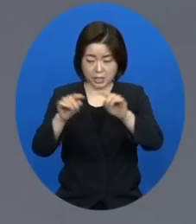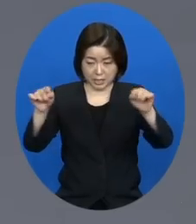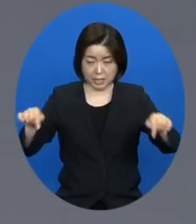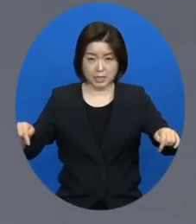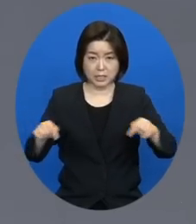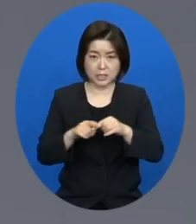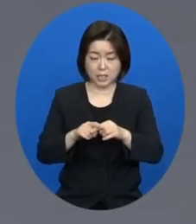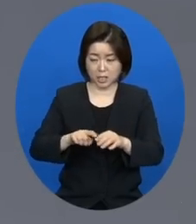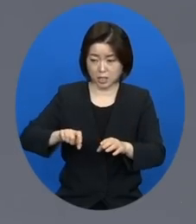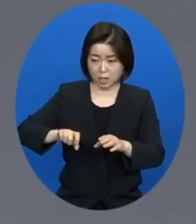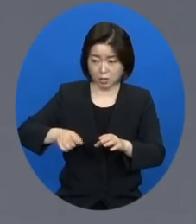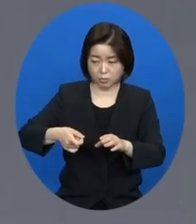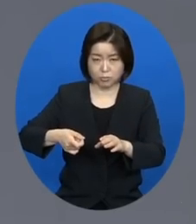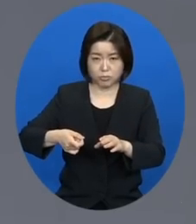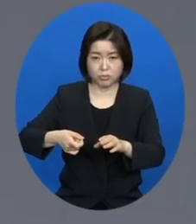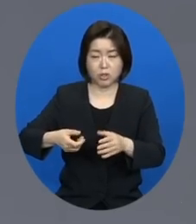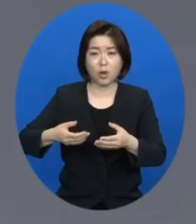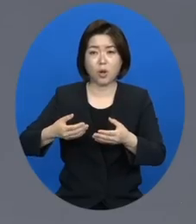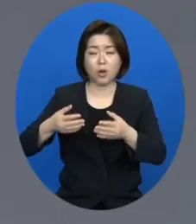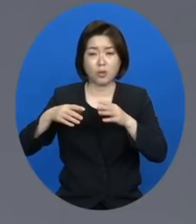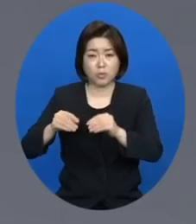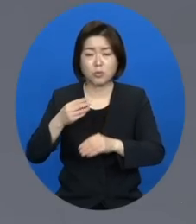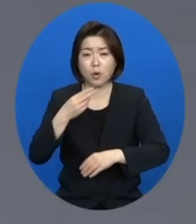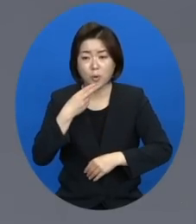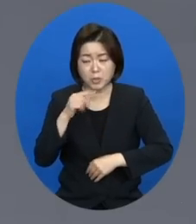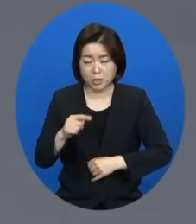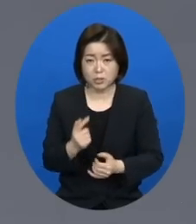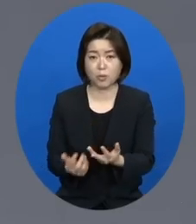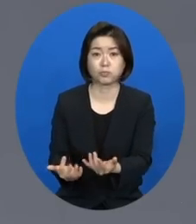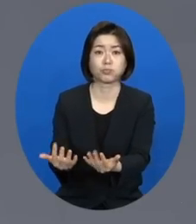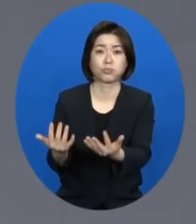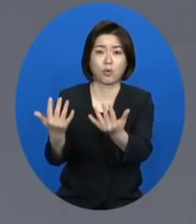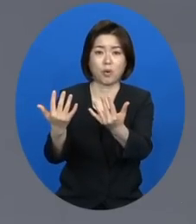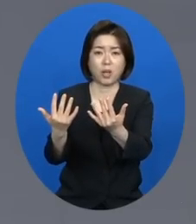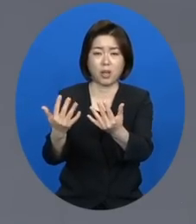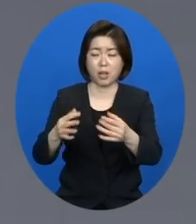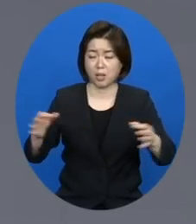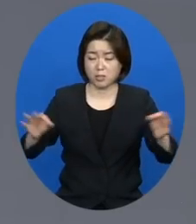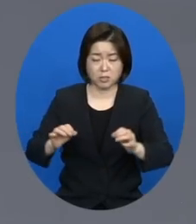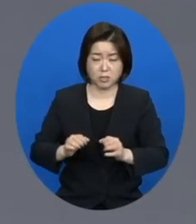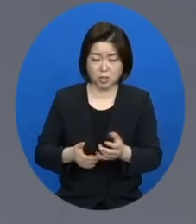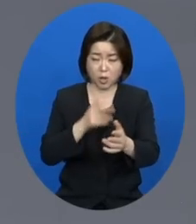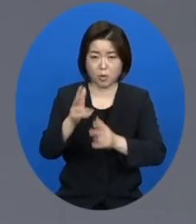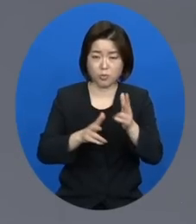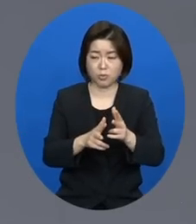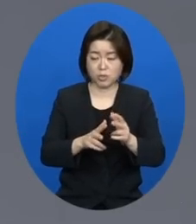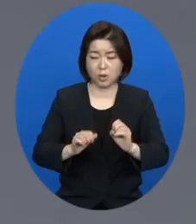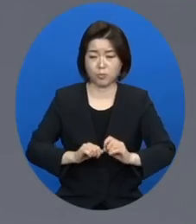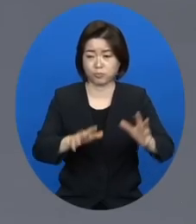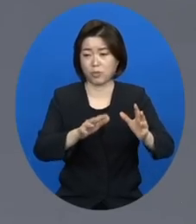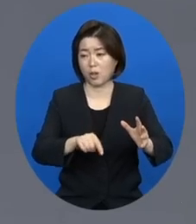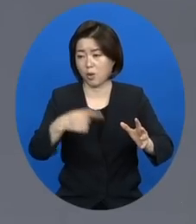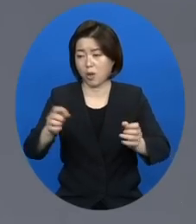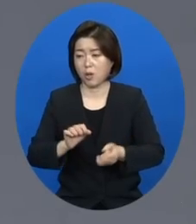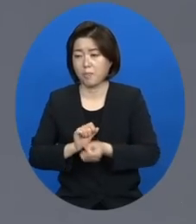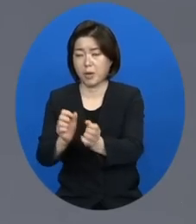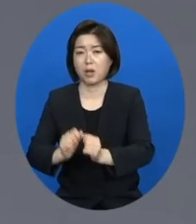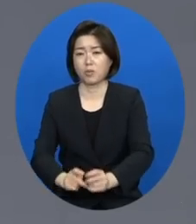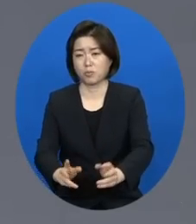전기장판 불을 끄지 않고 나갔다가 거기서 불이 납니다. 삽시간에 불이 공장 그 옆에까지 다 번지고 결국